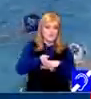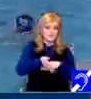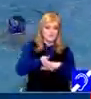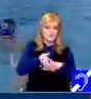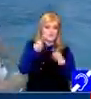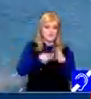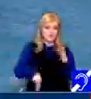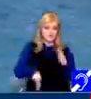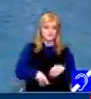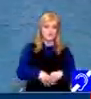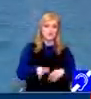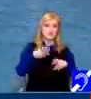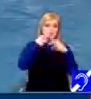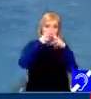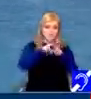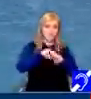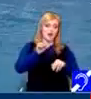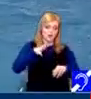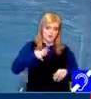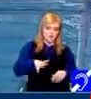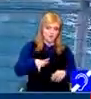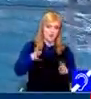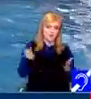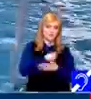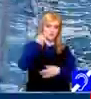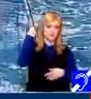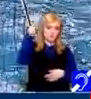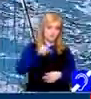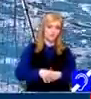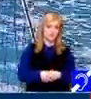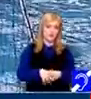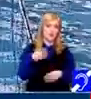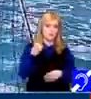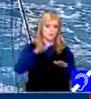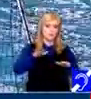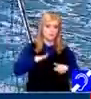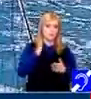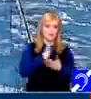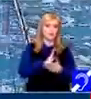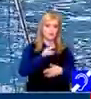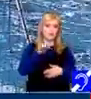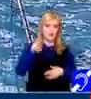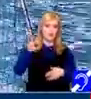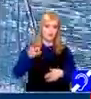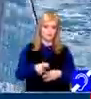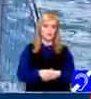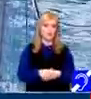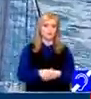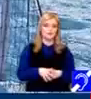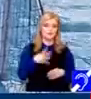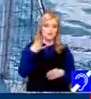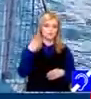însă steliștii au rezistat și au obținut victoria cu 10-9. În clasament, pe primul loc este Proreco cu 24 de